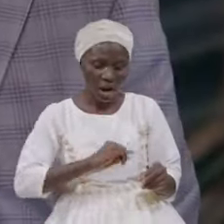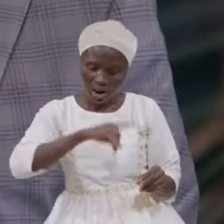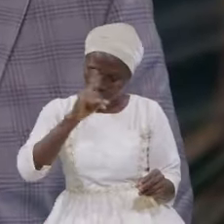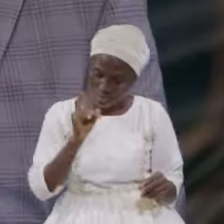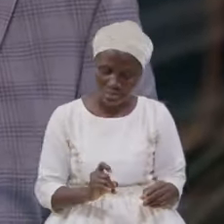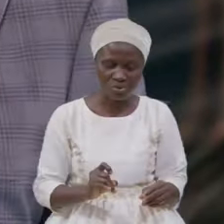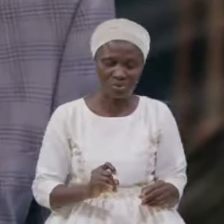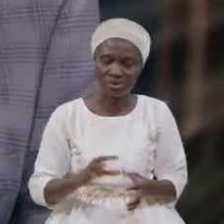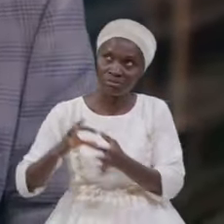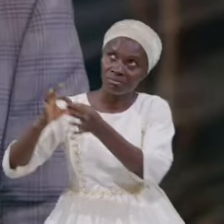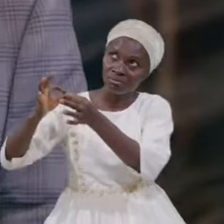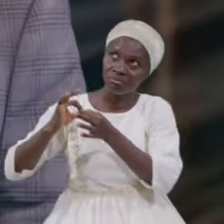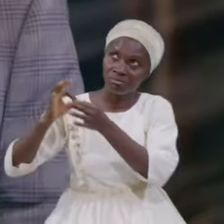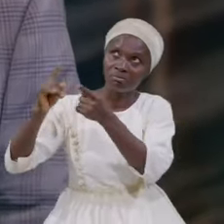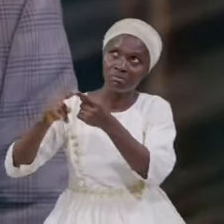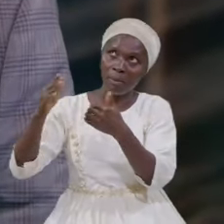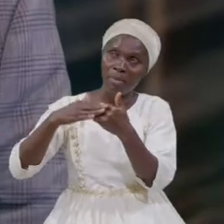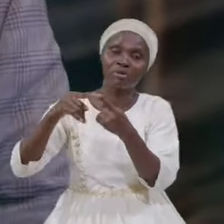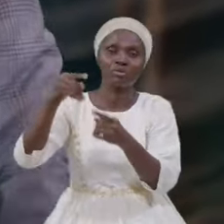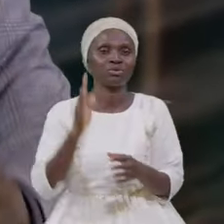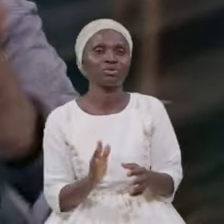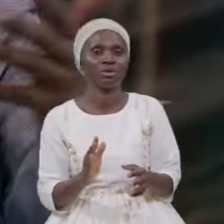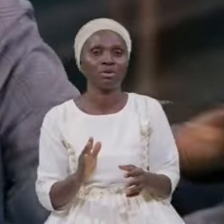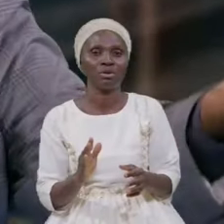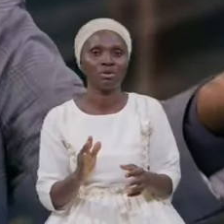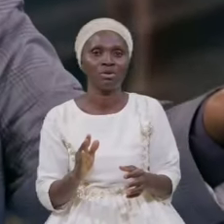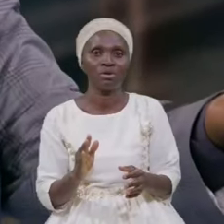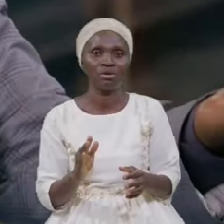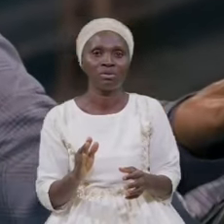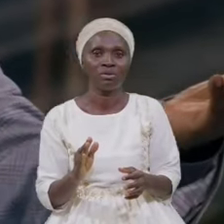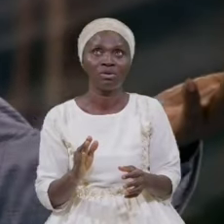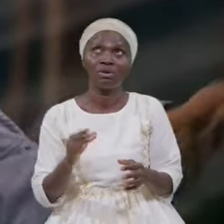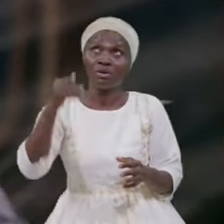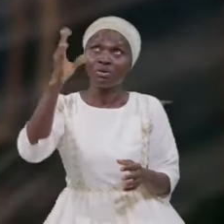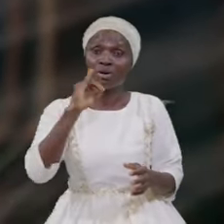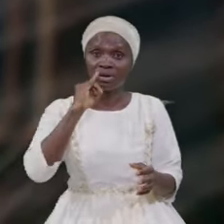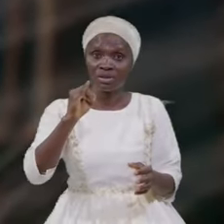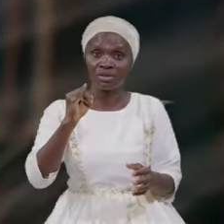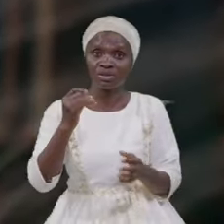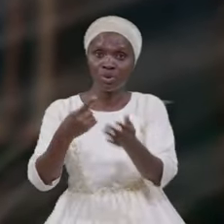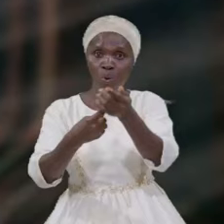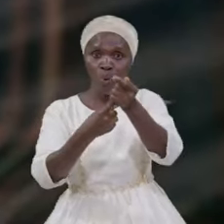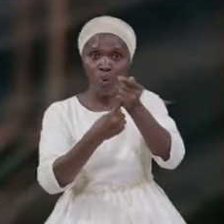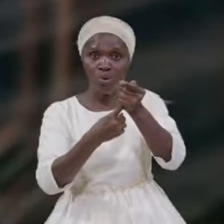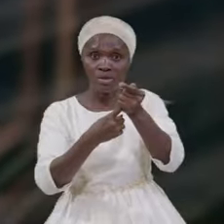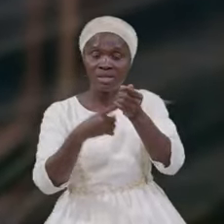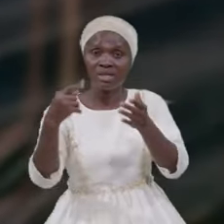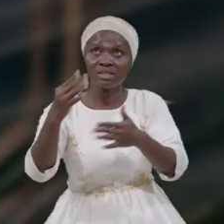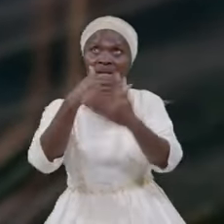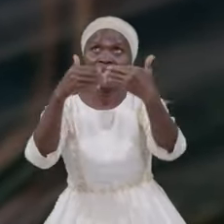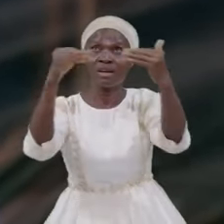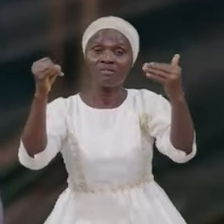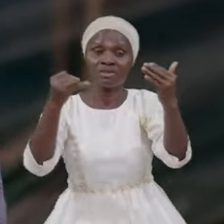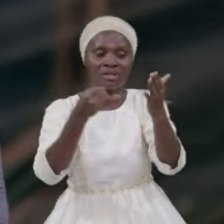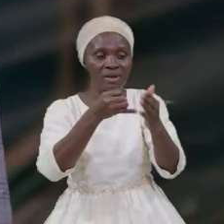Seigneur tient le bic céleste maintenant même. Et il ouvre le livre de vie présentement. Et il est sur le